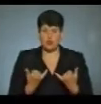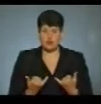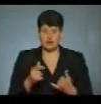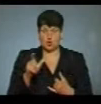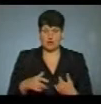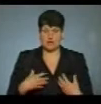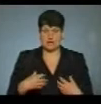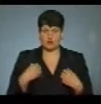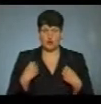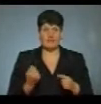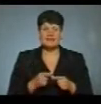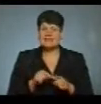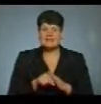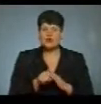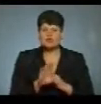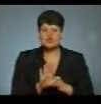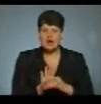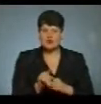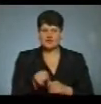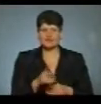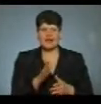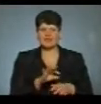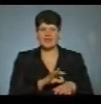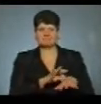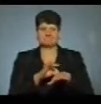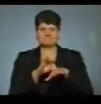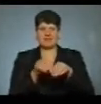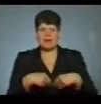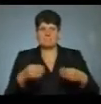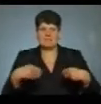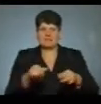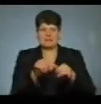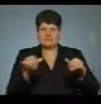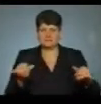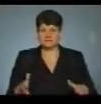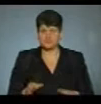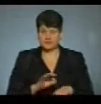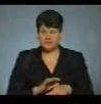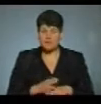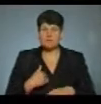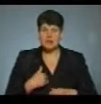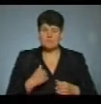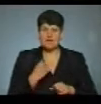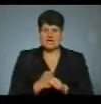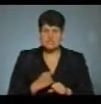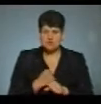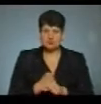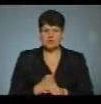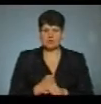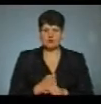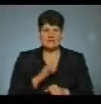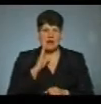людина здорова, це нічого не означає, що вона не є переносчиком збудника. Тому, я ще раз кажу, ми працюємо на